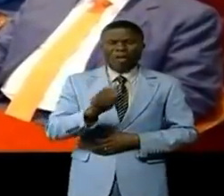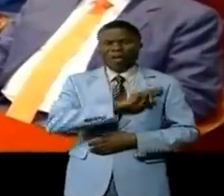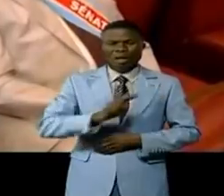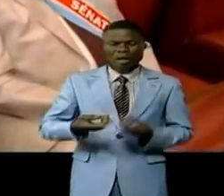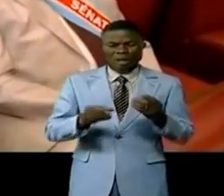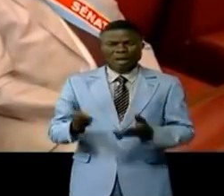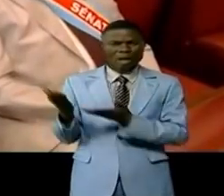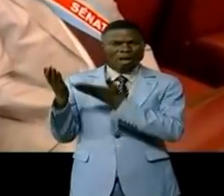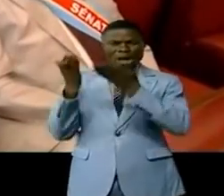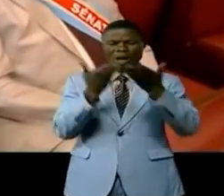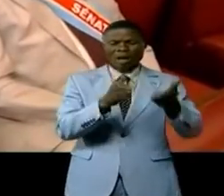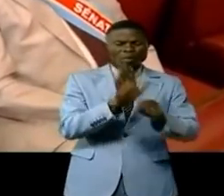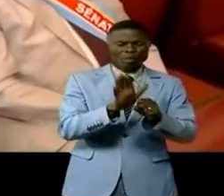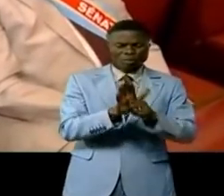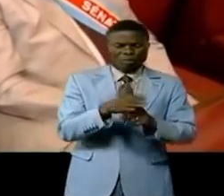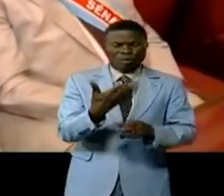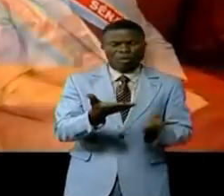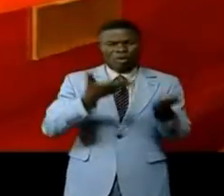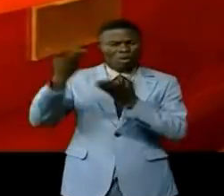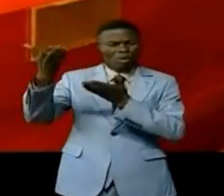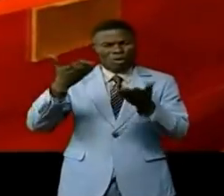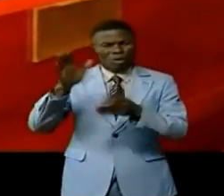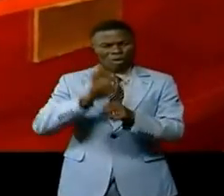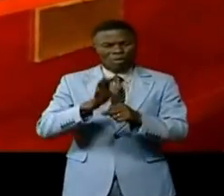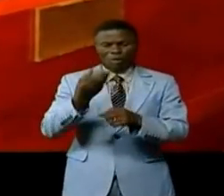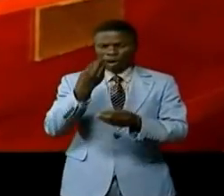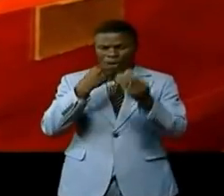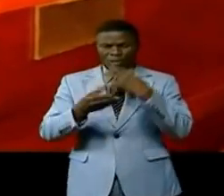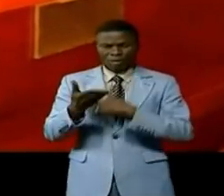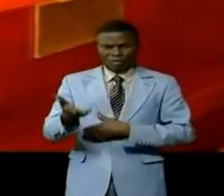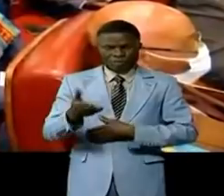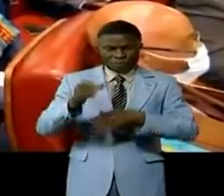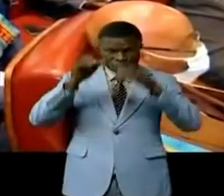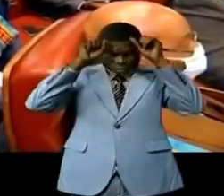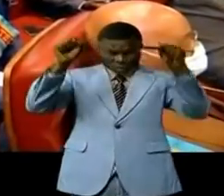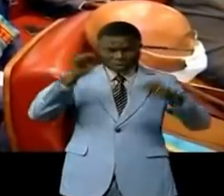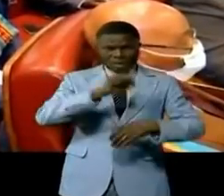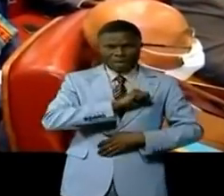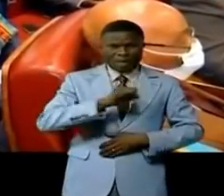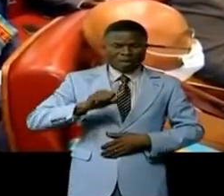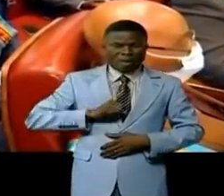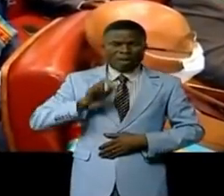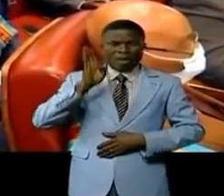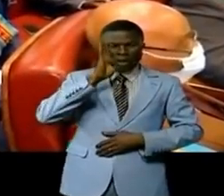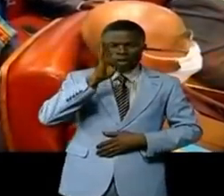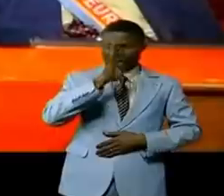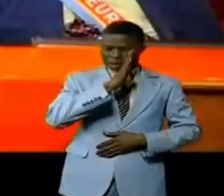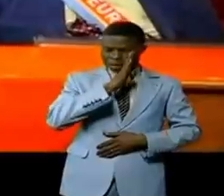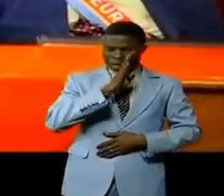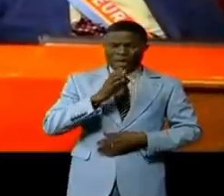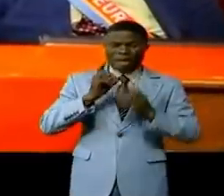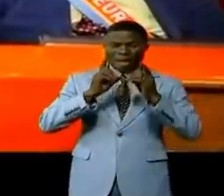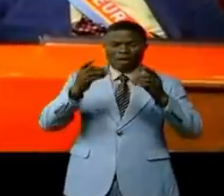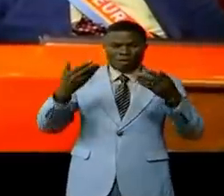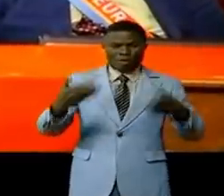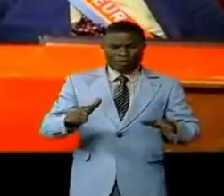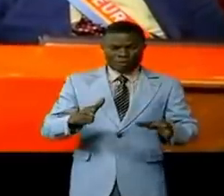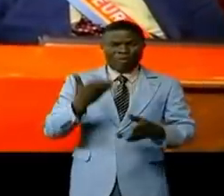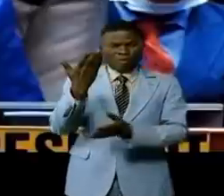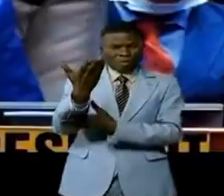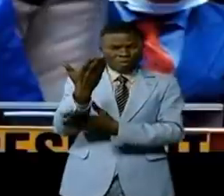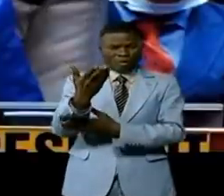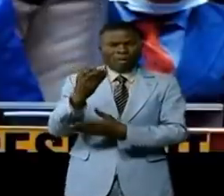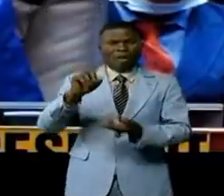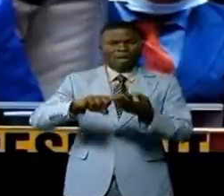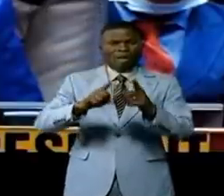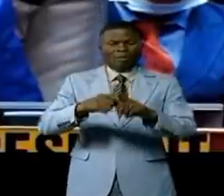grande partie de biens et équipements de consommation. Le président du Sénat, Modeste Baati, a clos son allocution en appelant ses